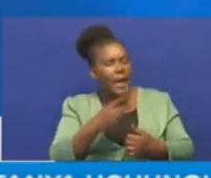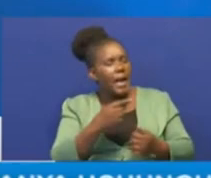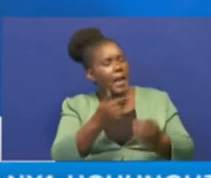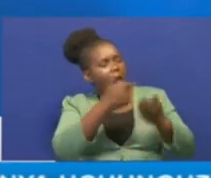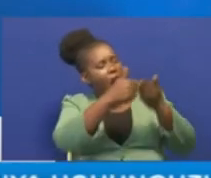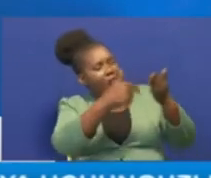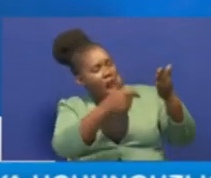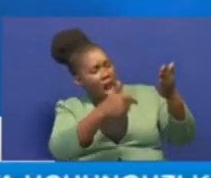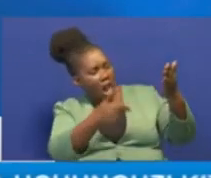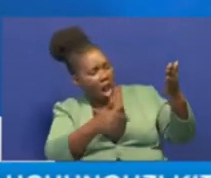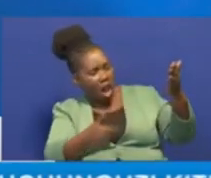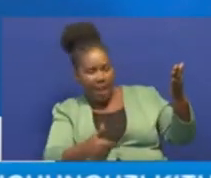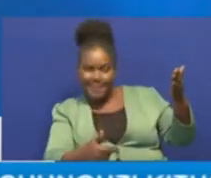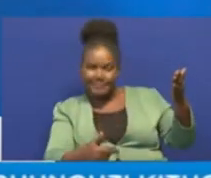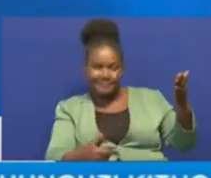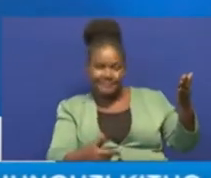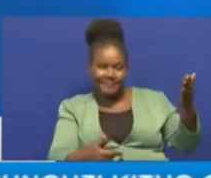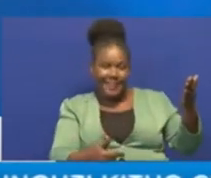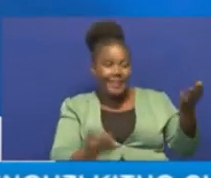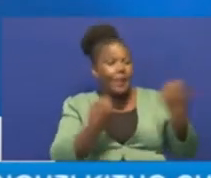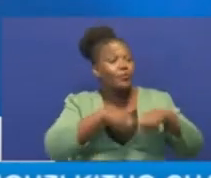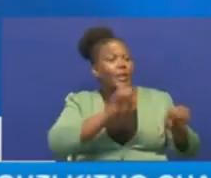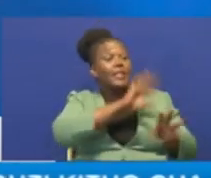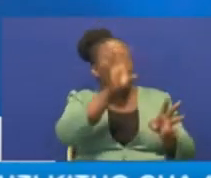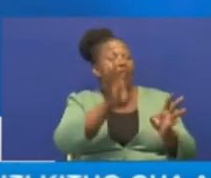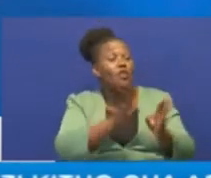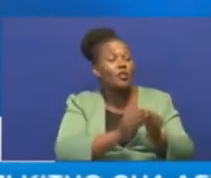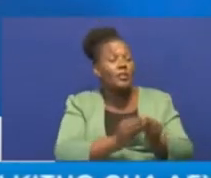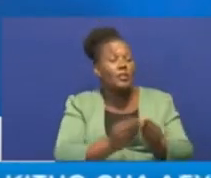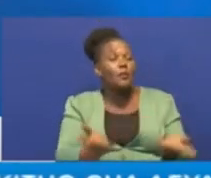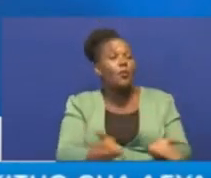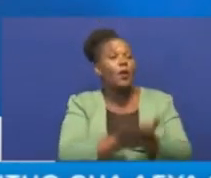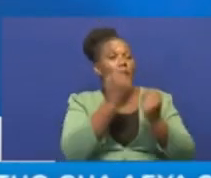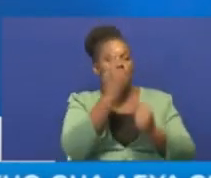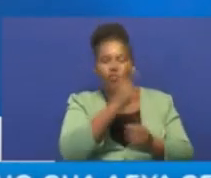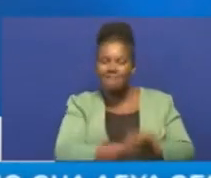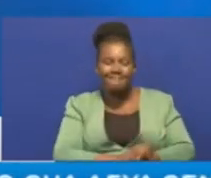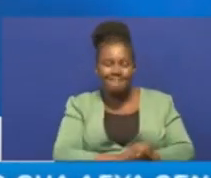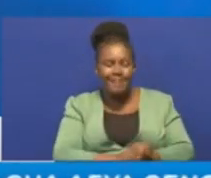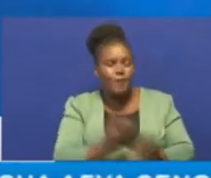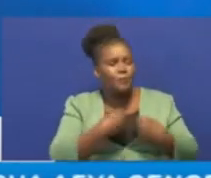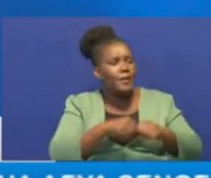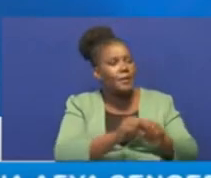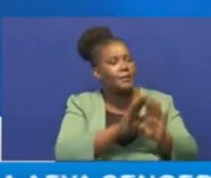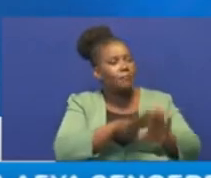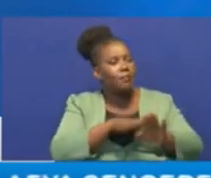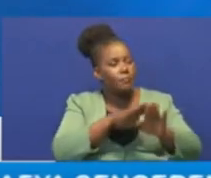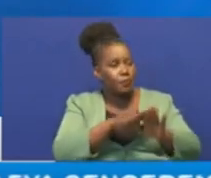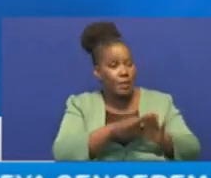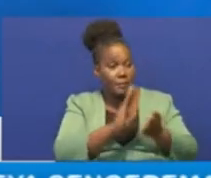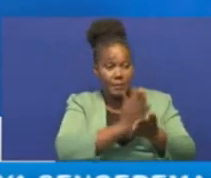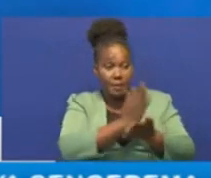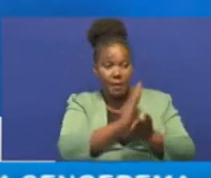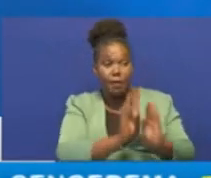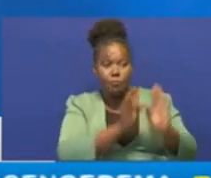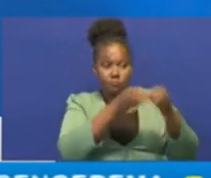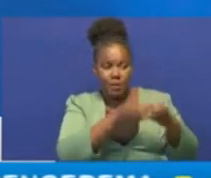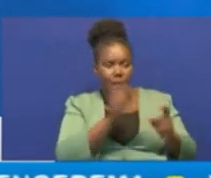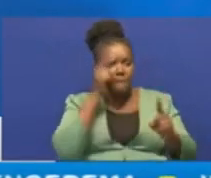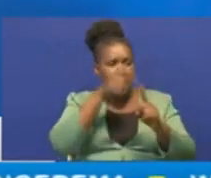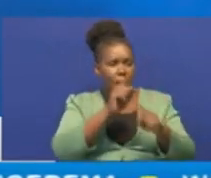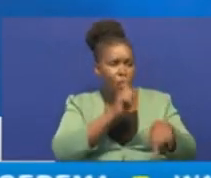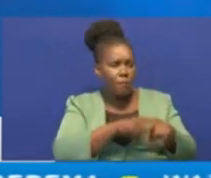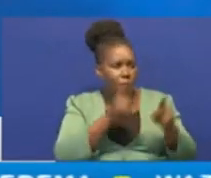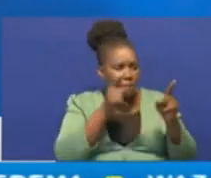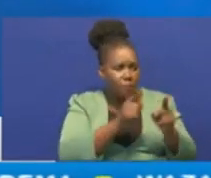yote kwa wakati mmoja. Kwa hiyo tutaanza kidogo kidogo kidogo na yake kwenye magroup, kwa sababu kuna malengo ya muda mfupi, ya muda